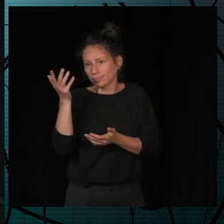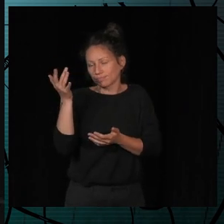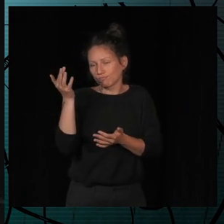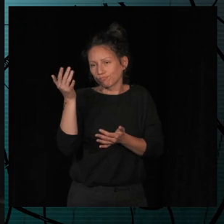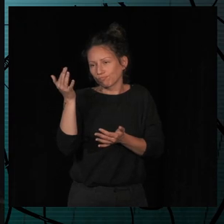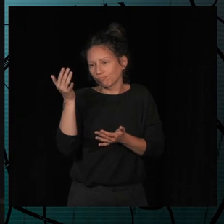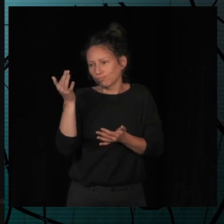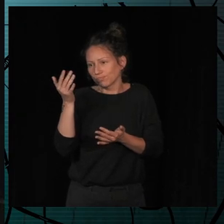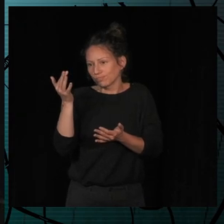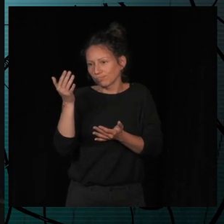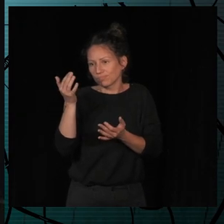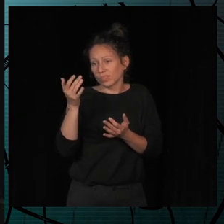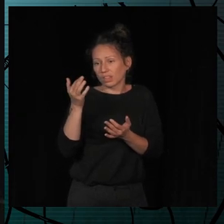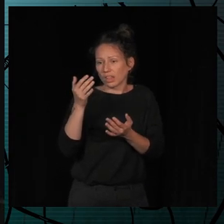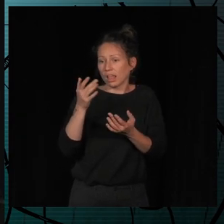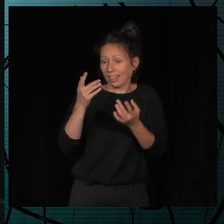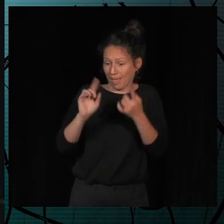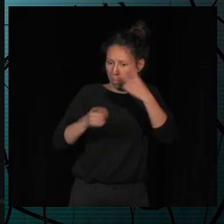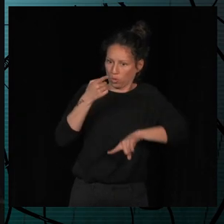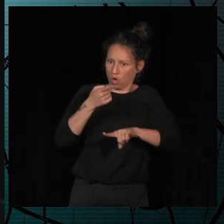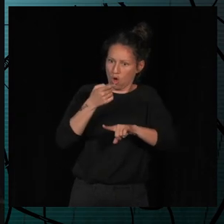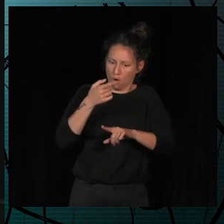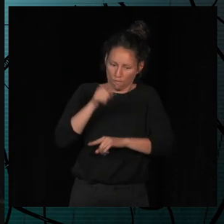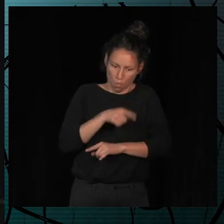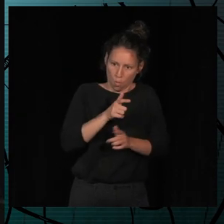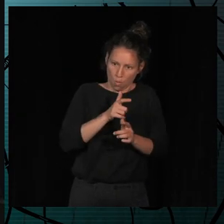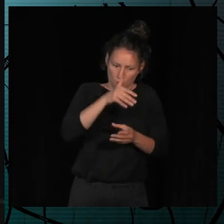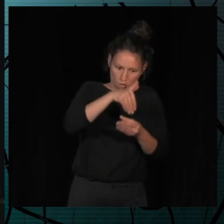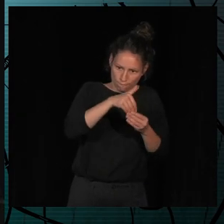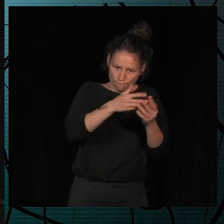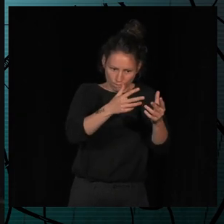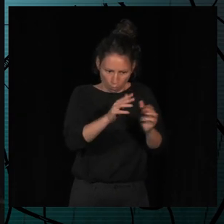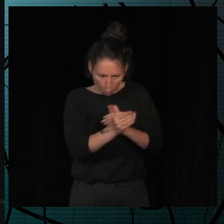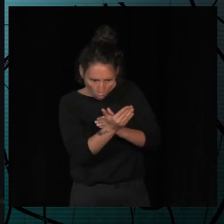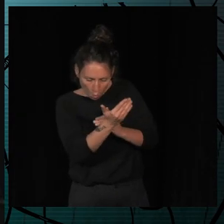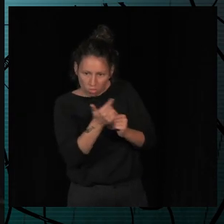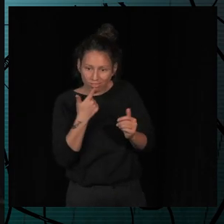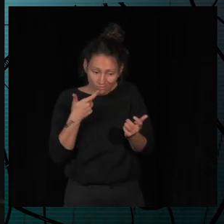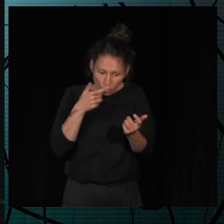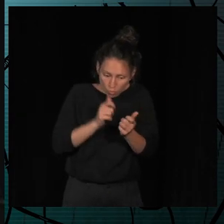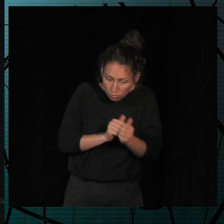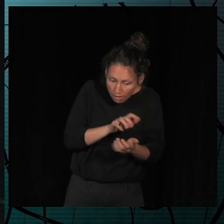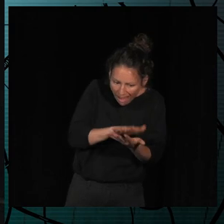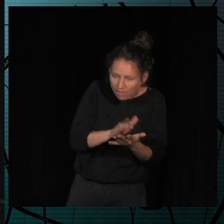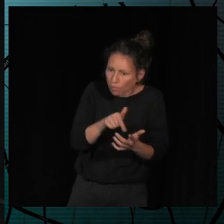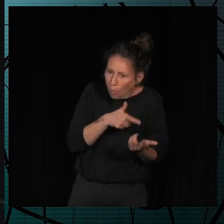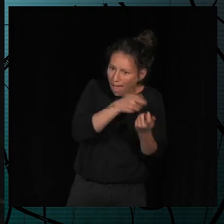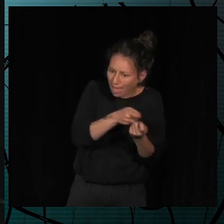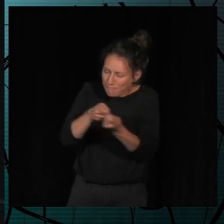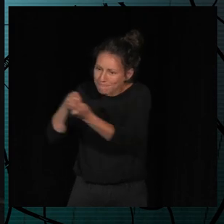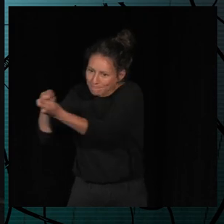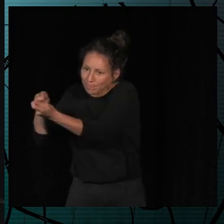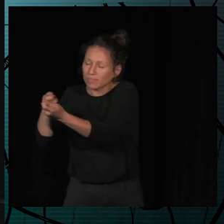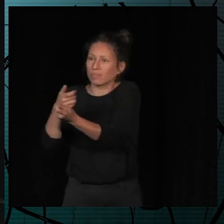d'avoir un petit peu quelque chose de de plus précis dans les contenus mais il y a un point commun sur un point commun entre la télévision